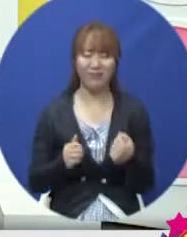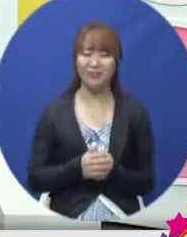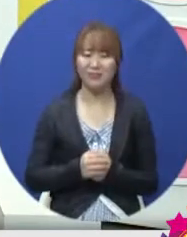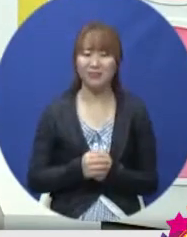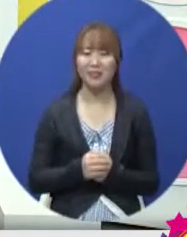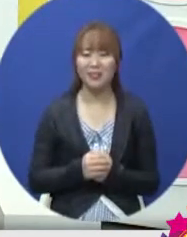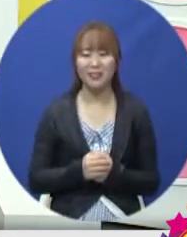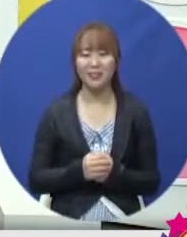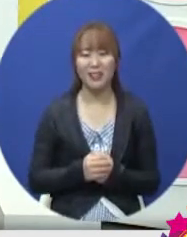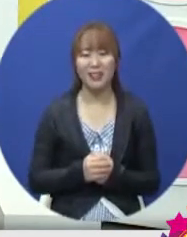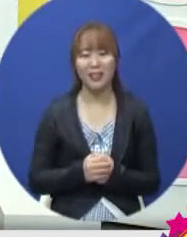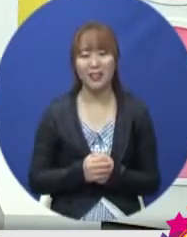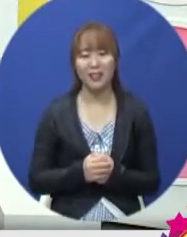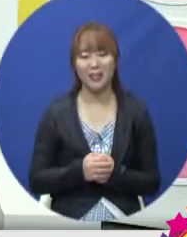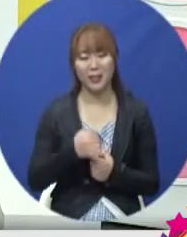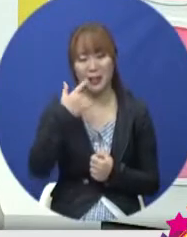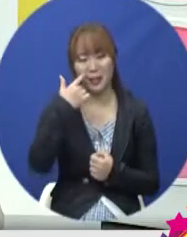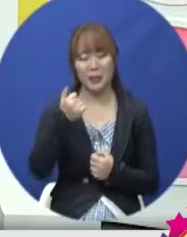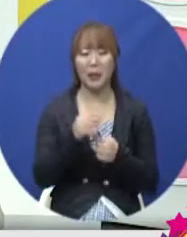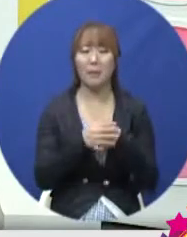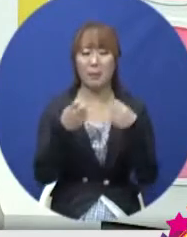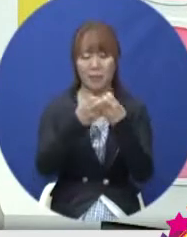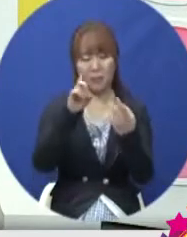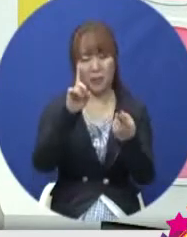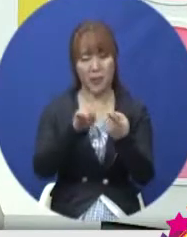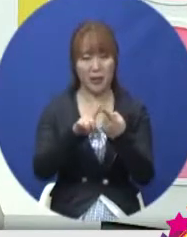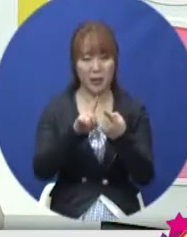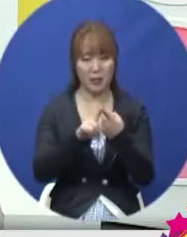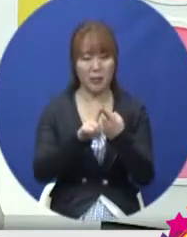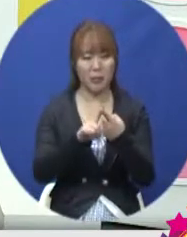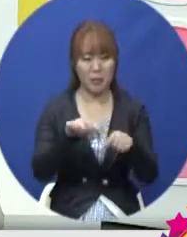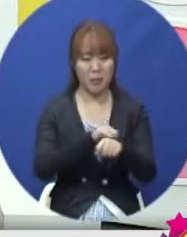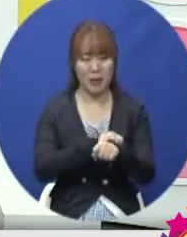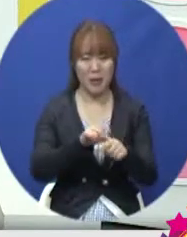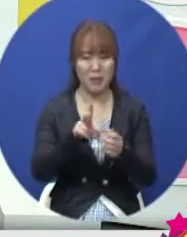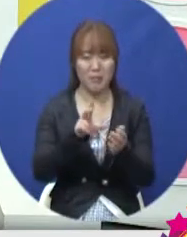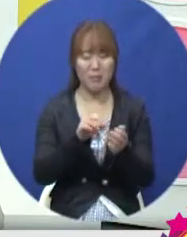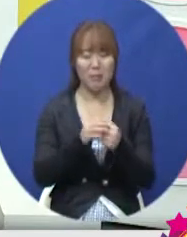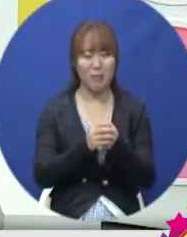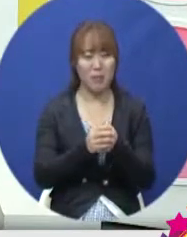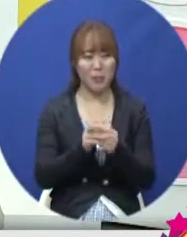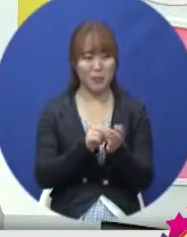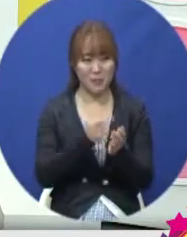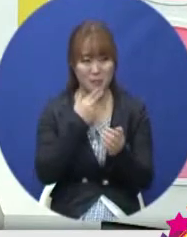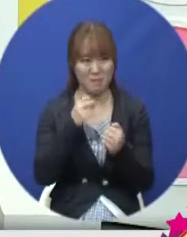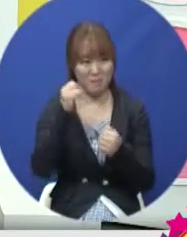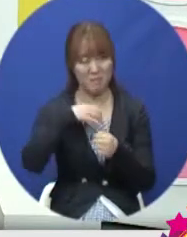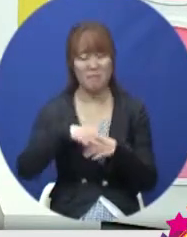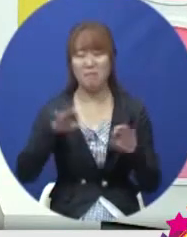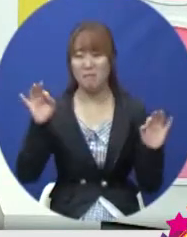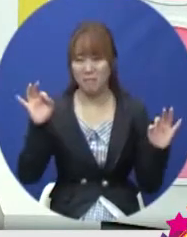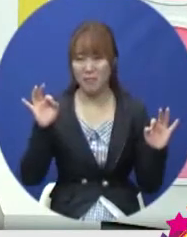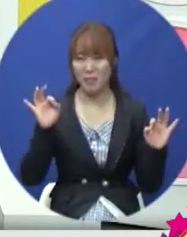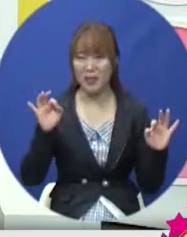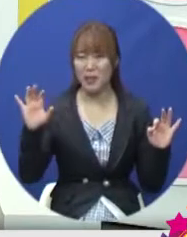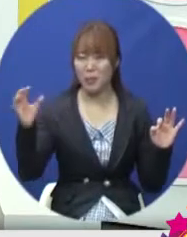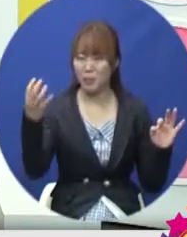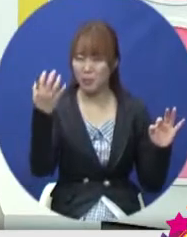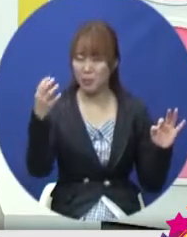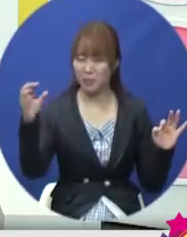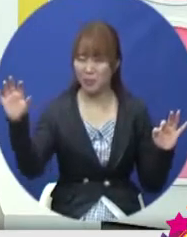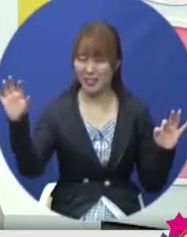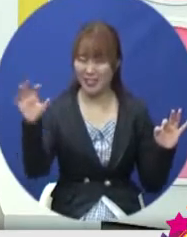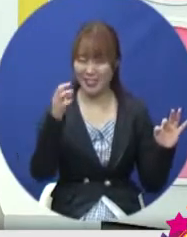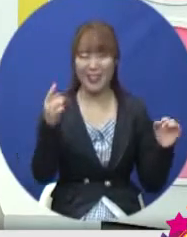맞아요 자 아버님의 비법대로 저도 별일 없으면 집에 가만히 있을게요 그렇게 하세요 선풍기 틀어놓고